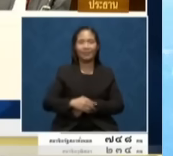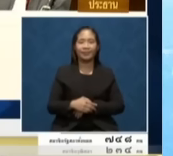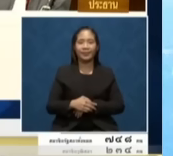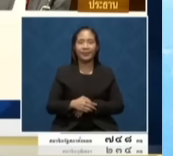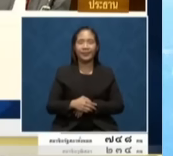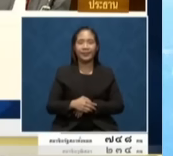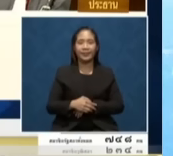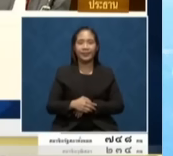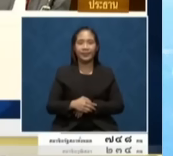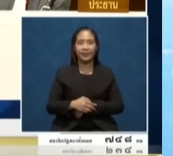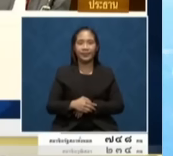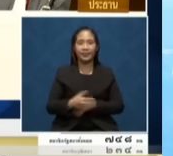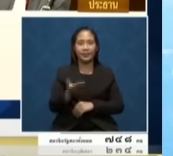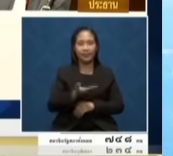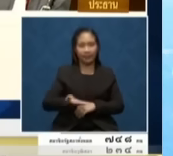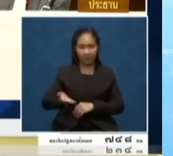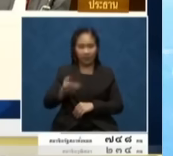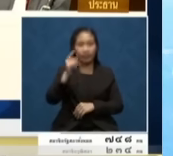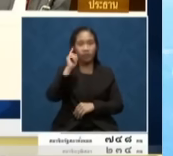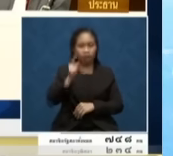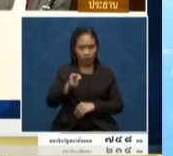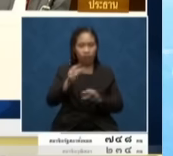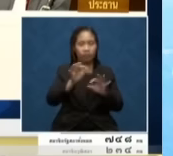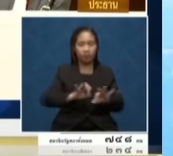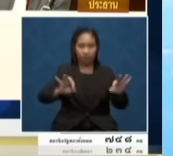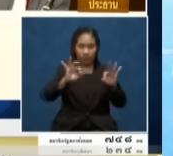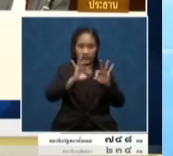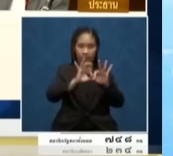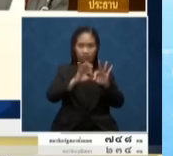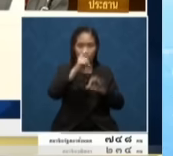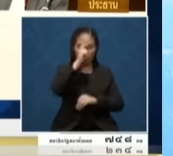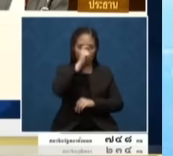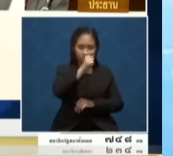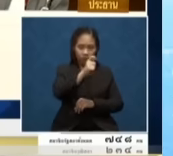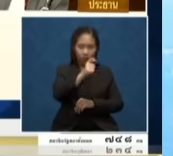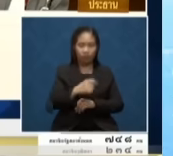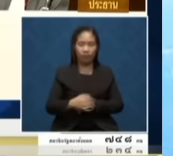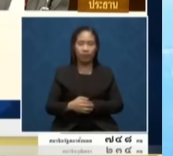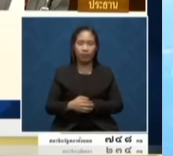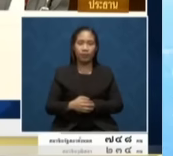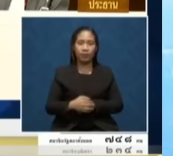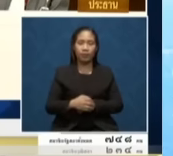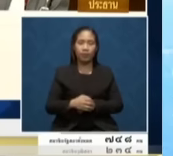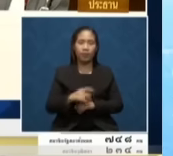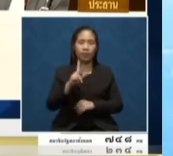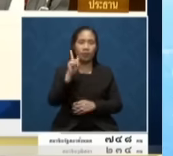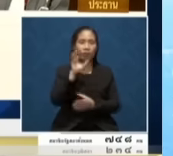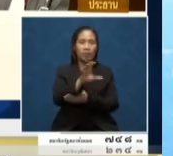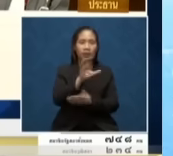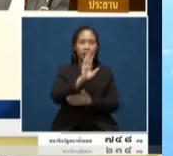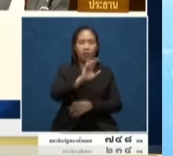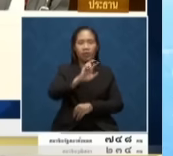เพื่อไทยภูมิใจไทยสร้างไทยคือทุกพรรคที่เคยอยู่กับทางฝั่งก้าวไกลอ่ะซึ่งมาหมดเลยก็เป็นไปได้เหมือนกัน